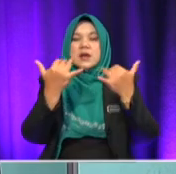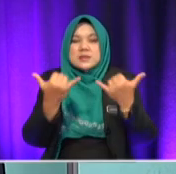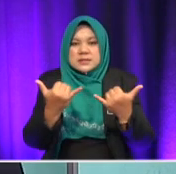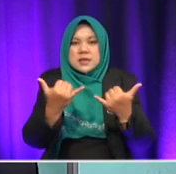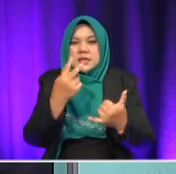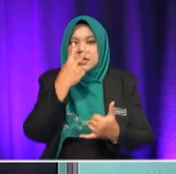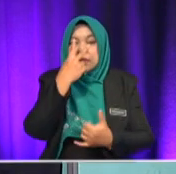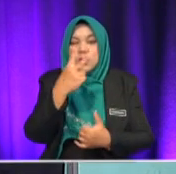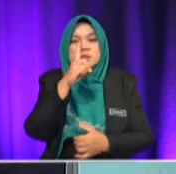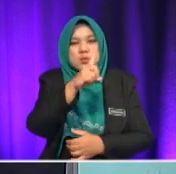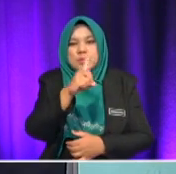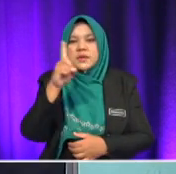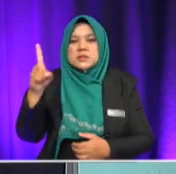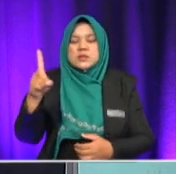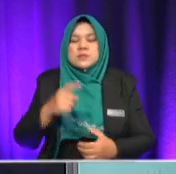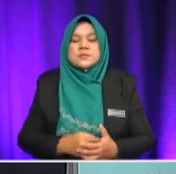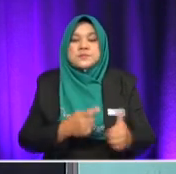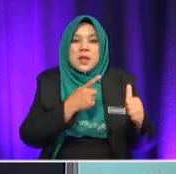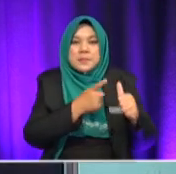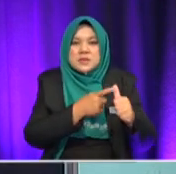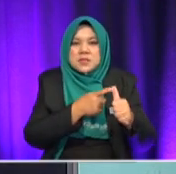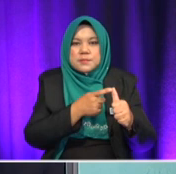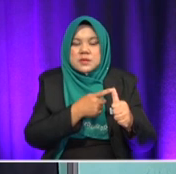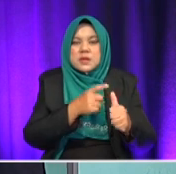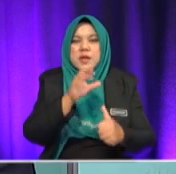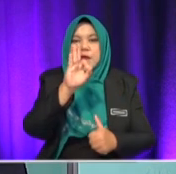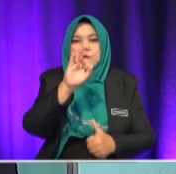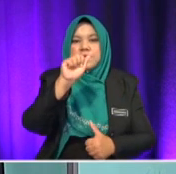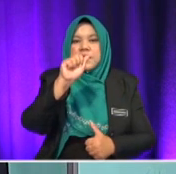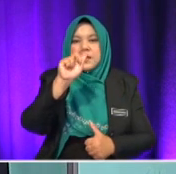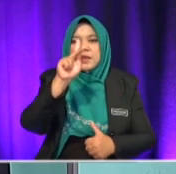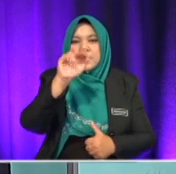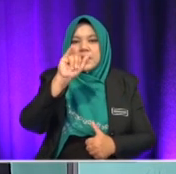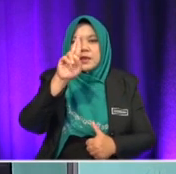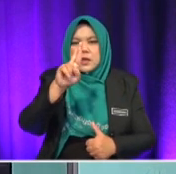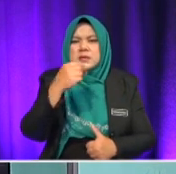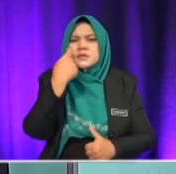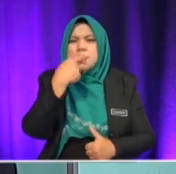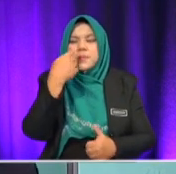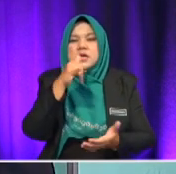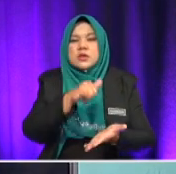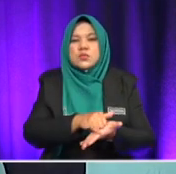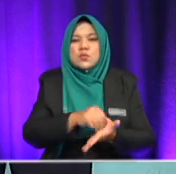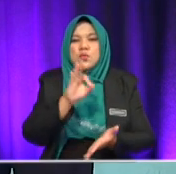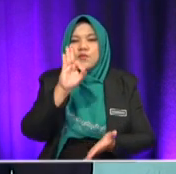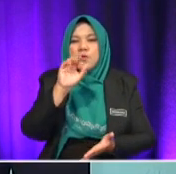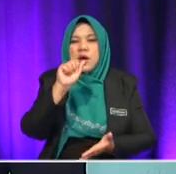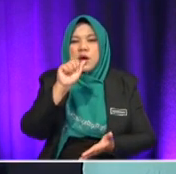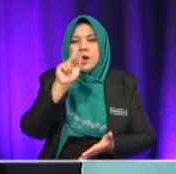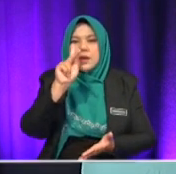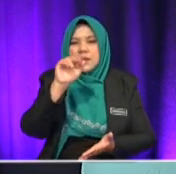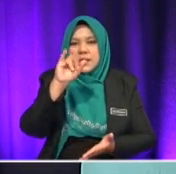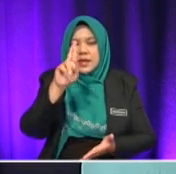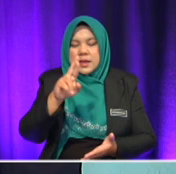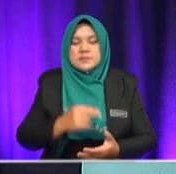persatu yang pertama fakir Siapakah itu fakir syafika Siapakah